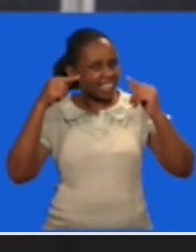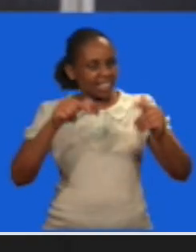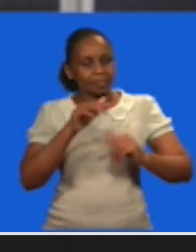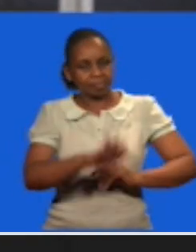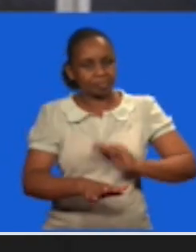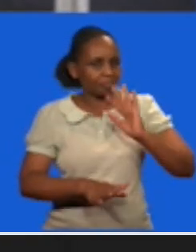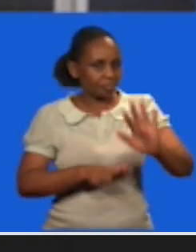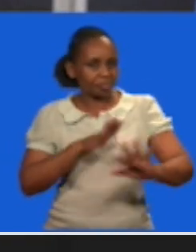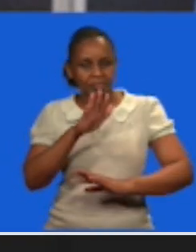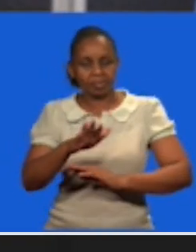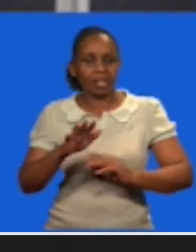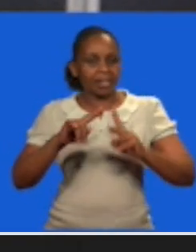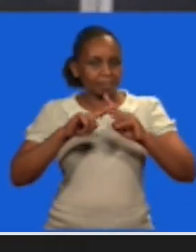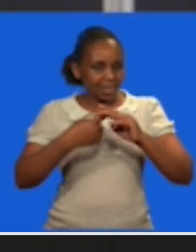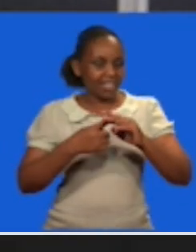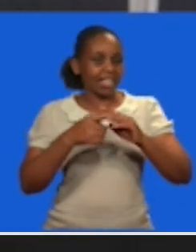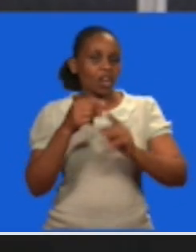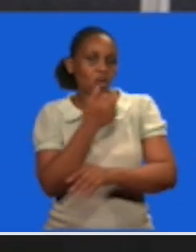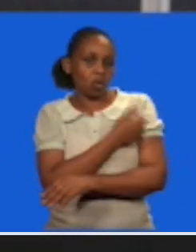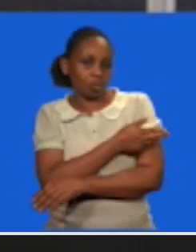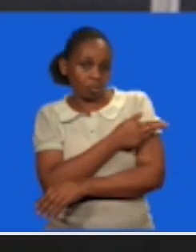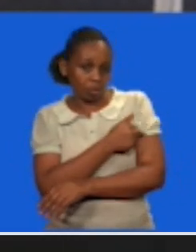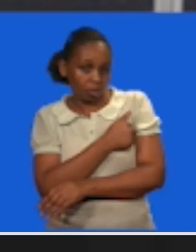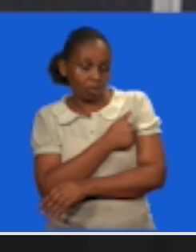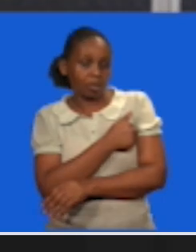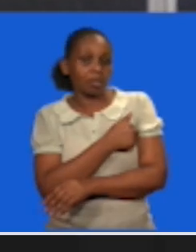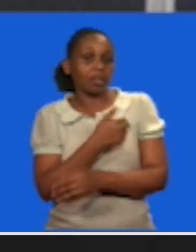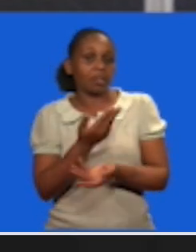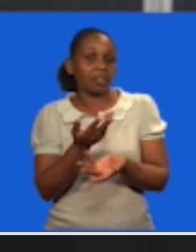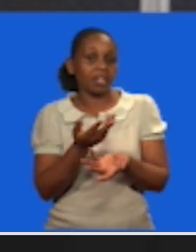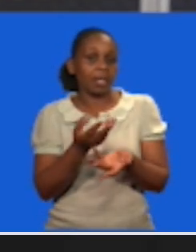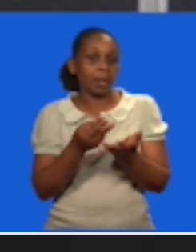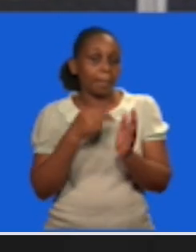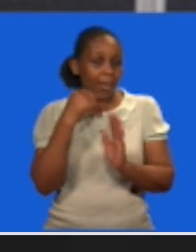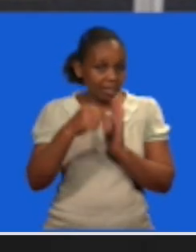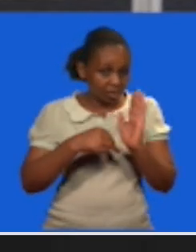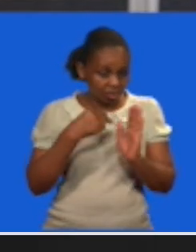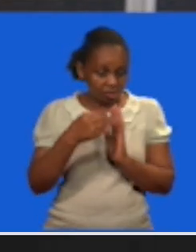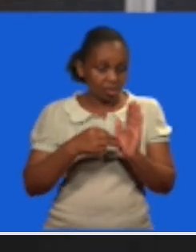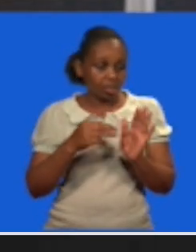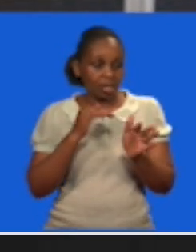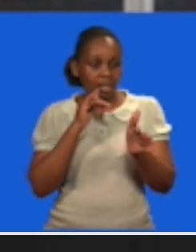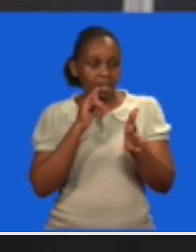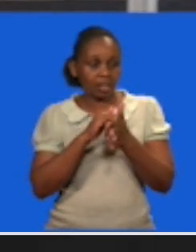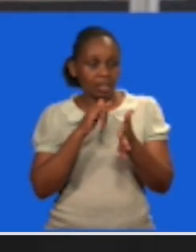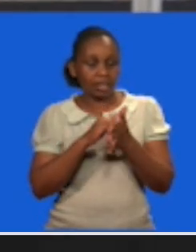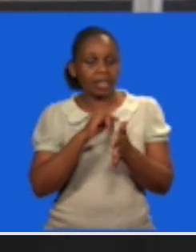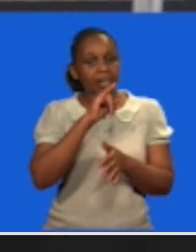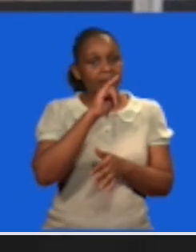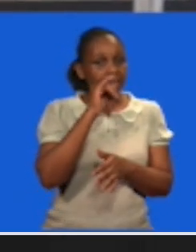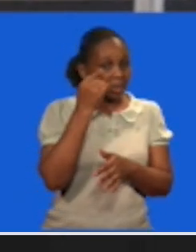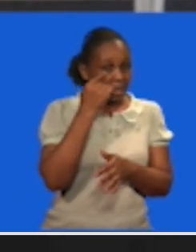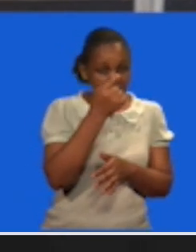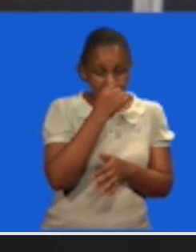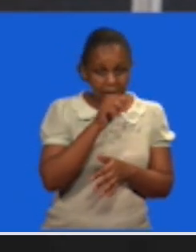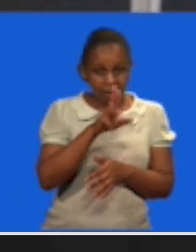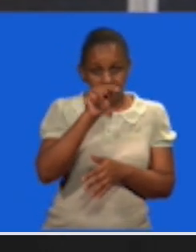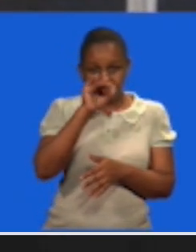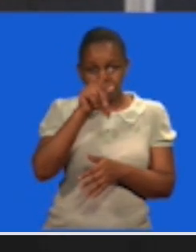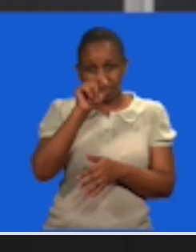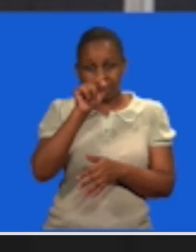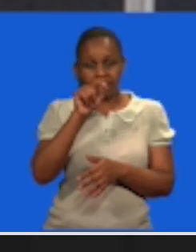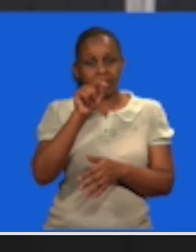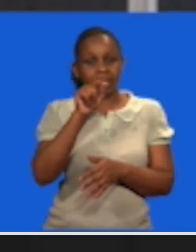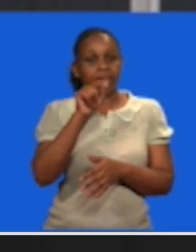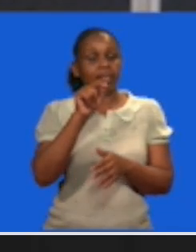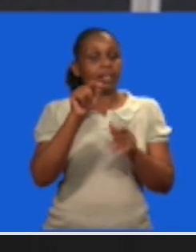the people of Kitui. This being our premier hospital, the equipping of the eye